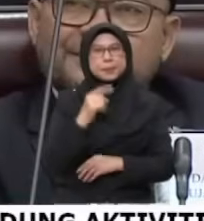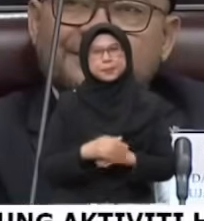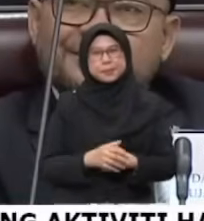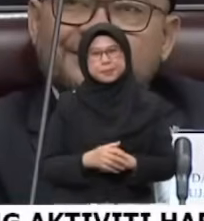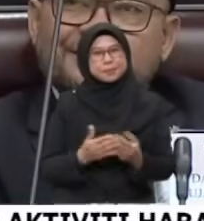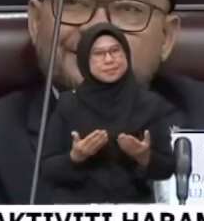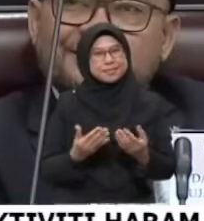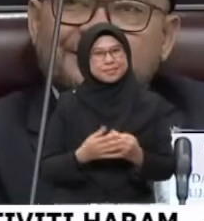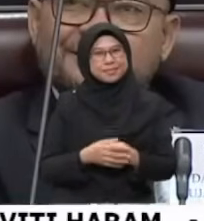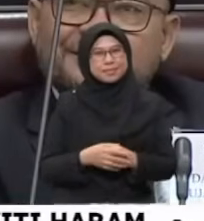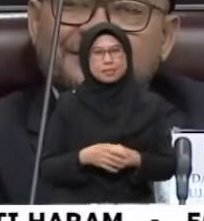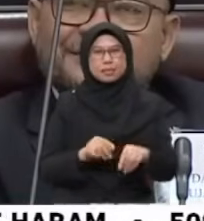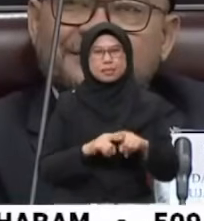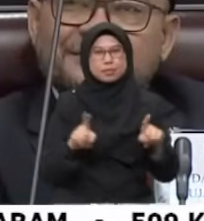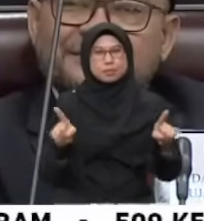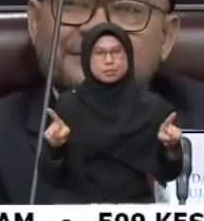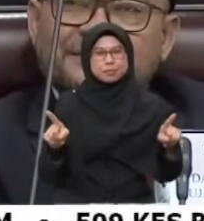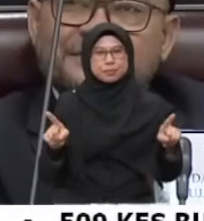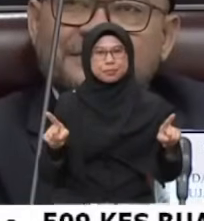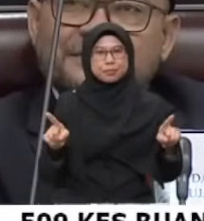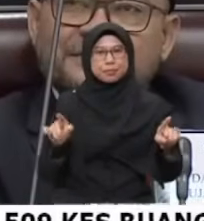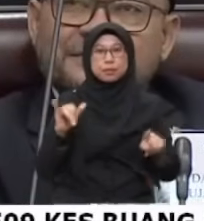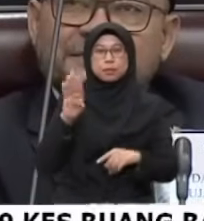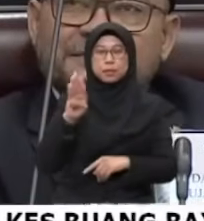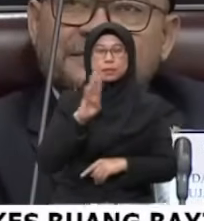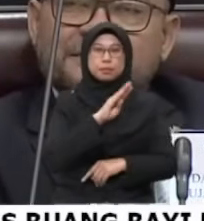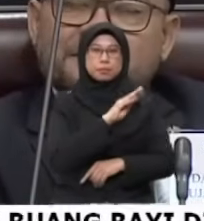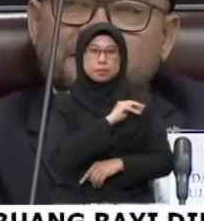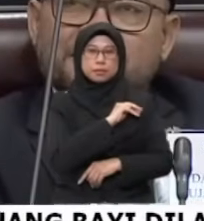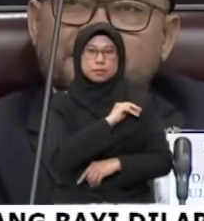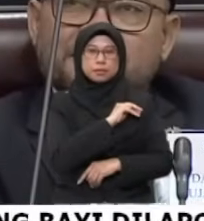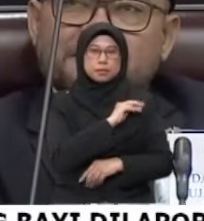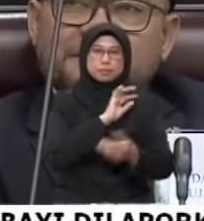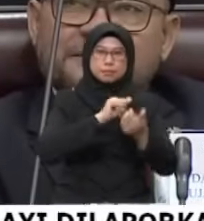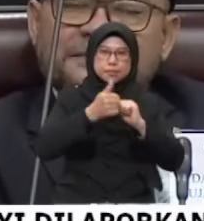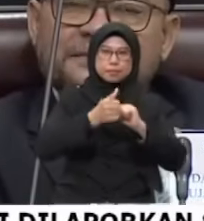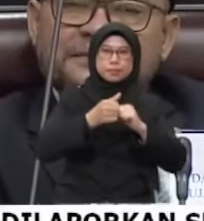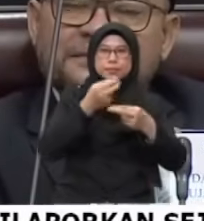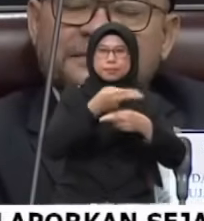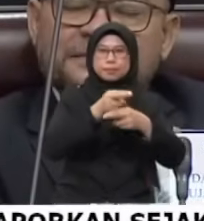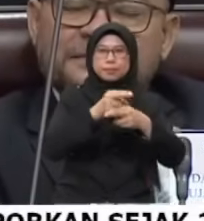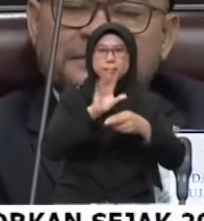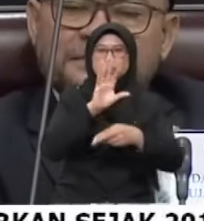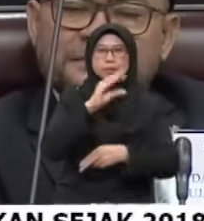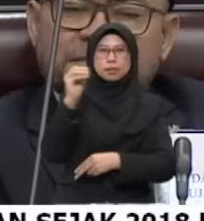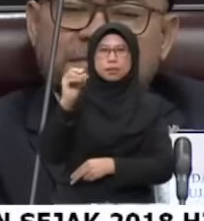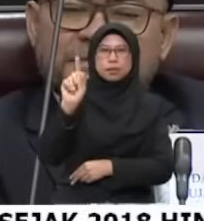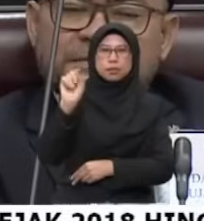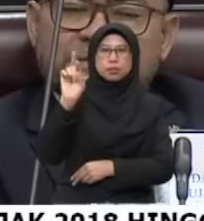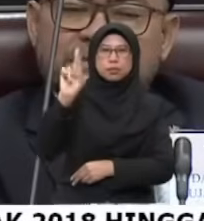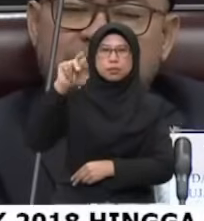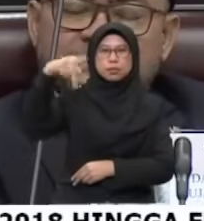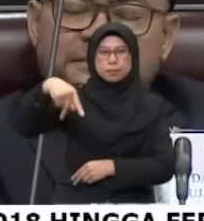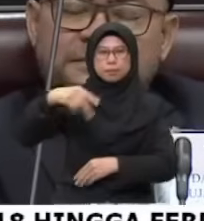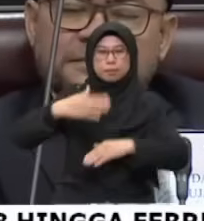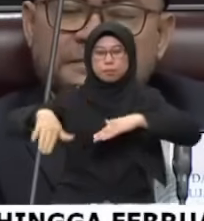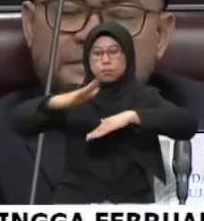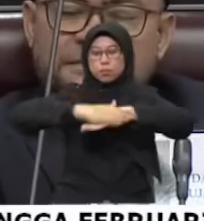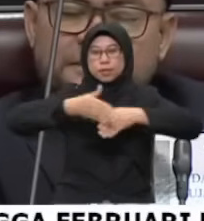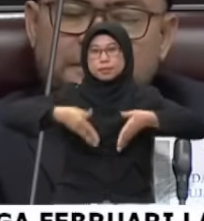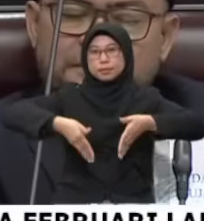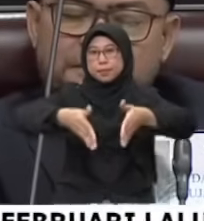faham tapi er yang berhormat menteri isu penyelenggaraan dan penurapan permukaan jalan raya yang rosak